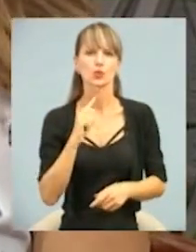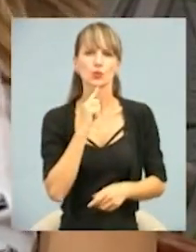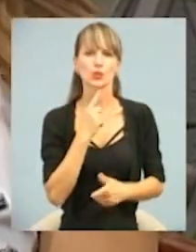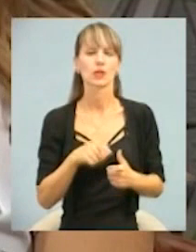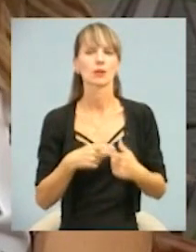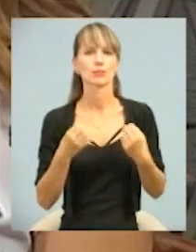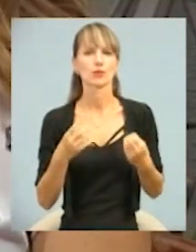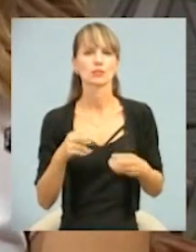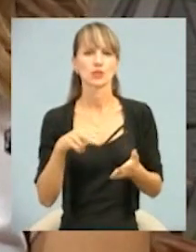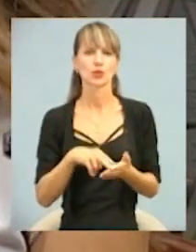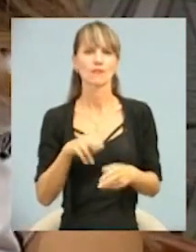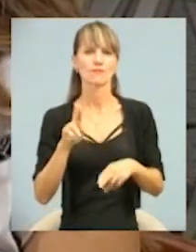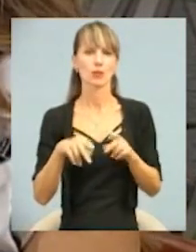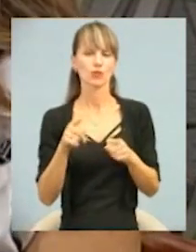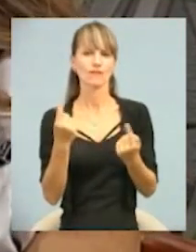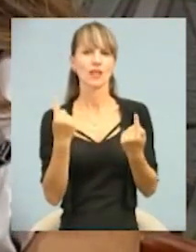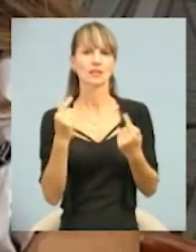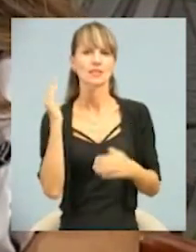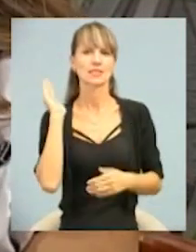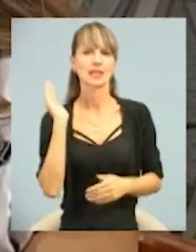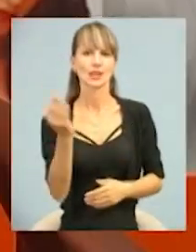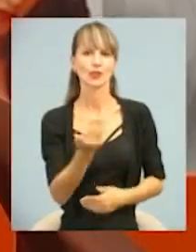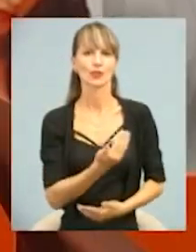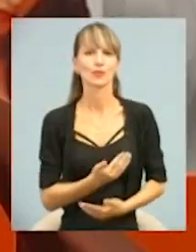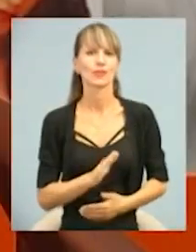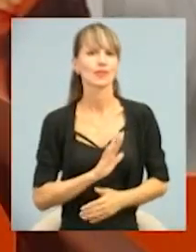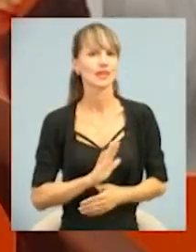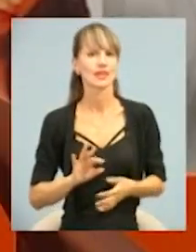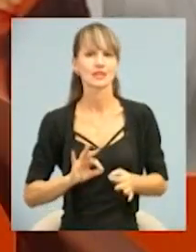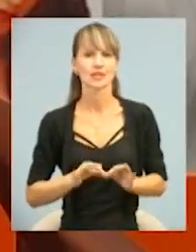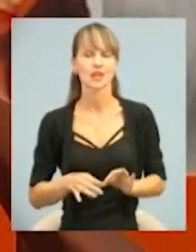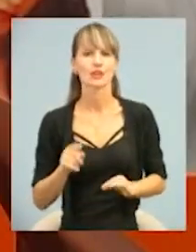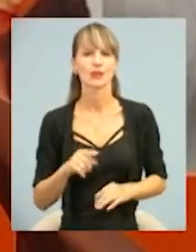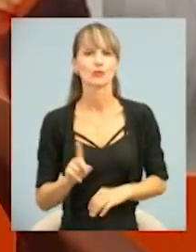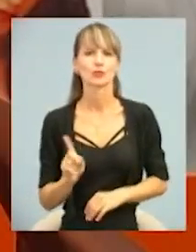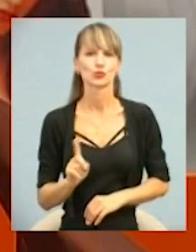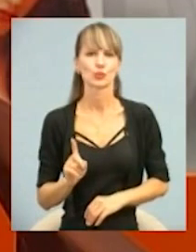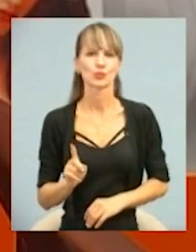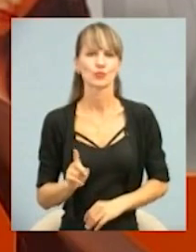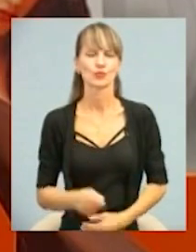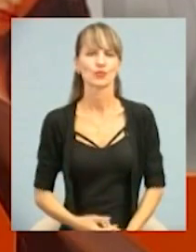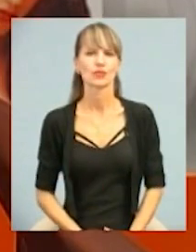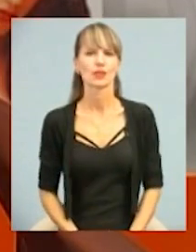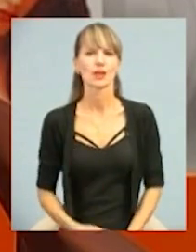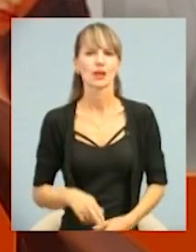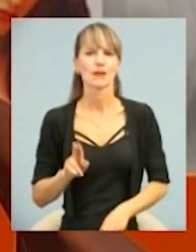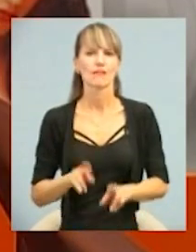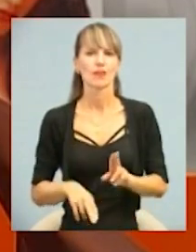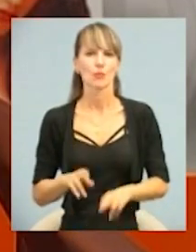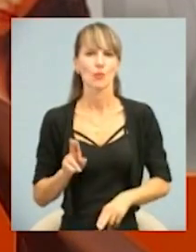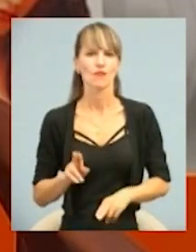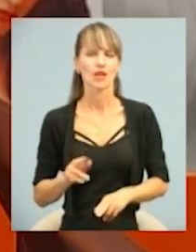просто стоїш і фарбуєш ту велетенську стіну? Ні, складно, тому що, щоб